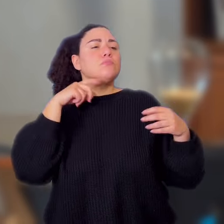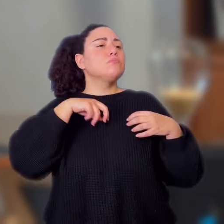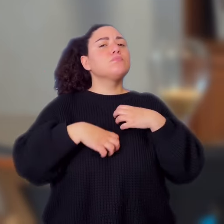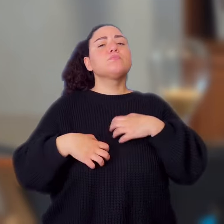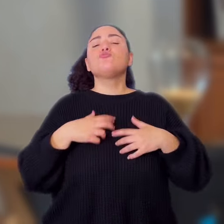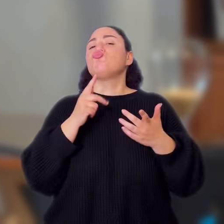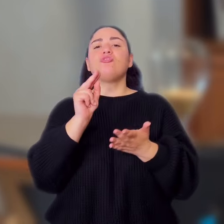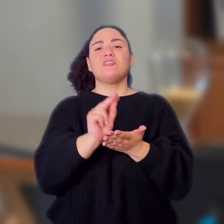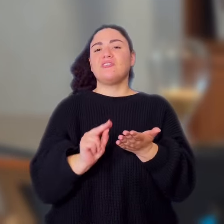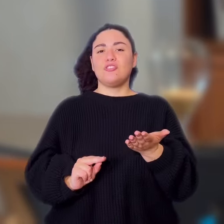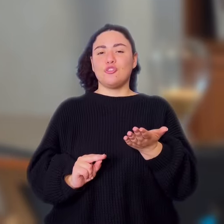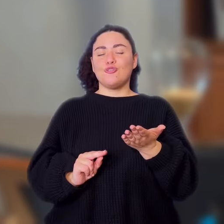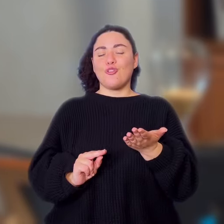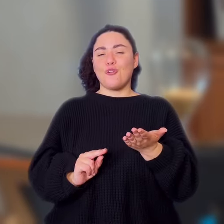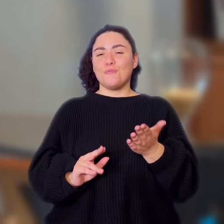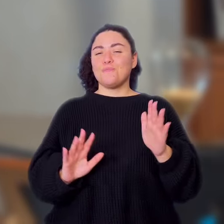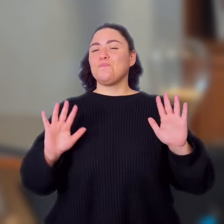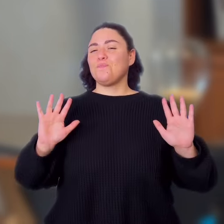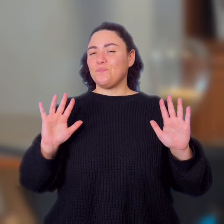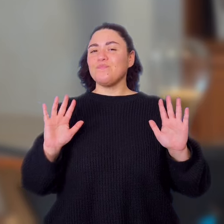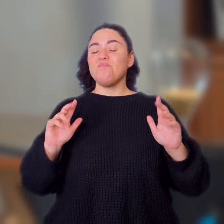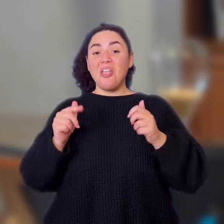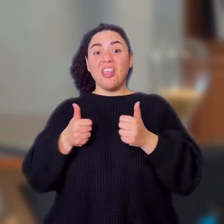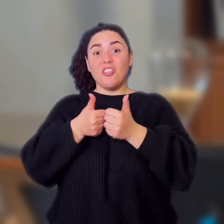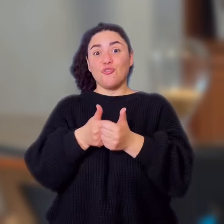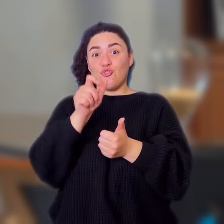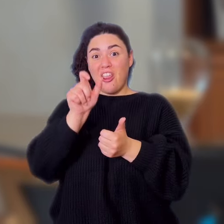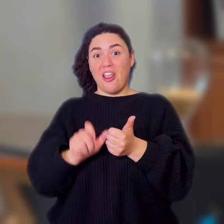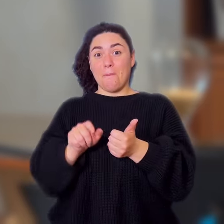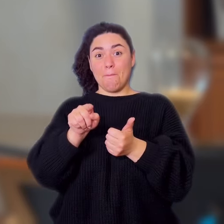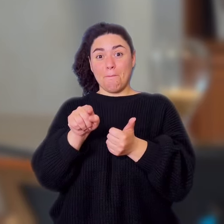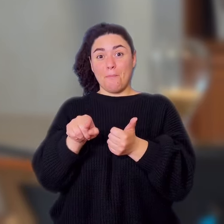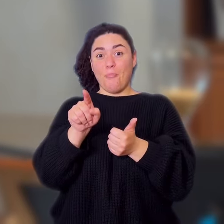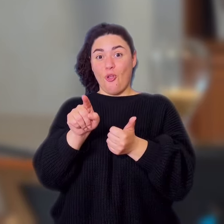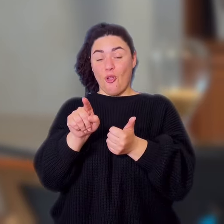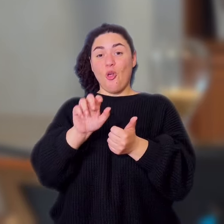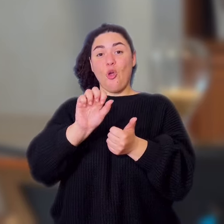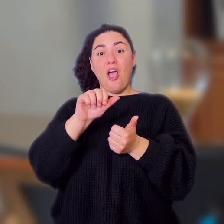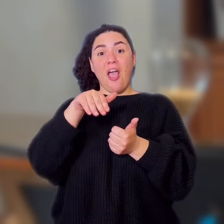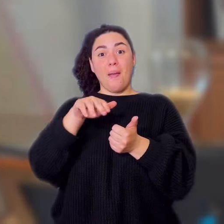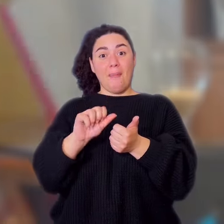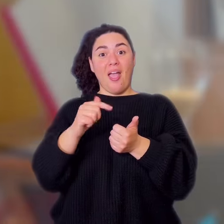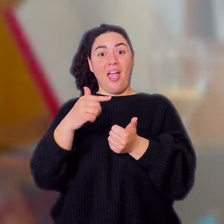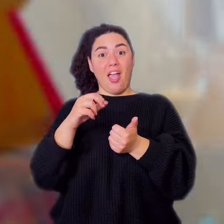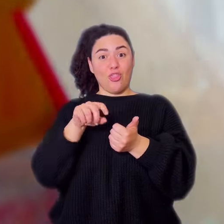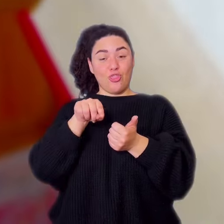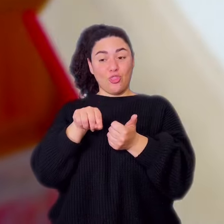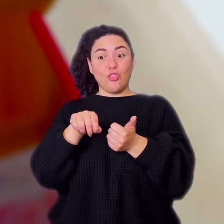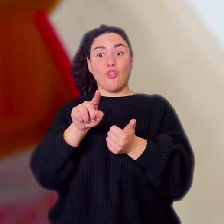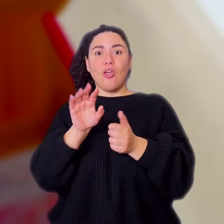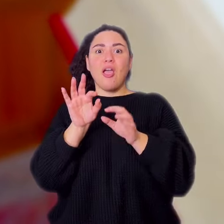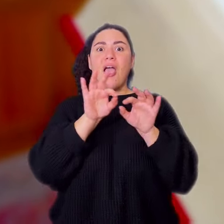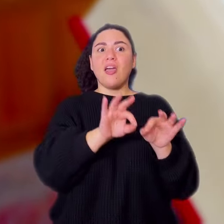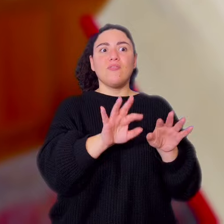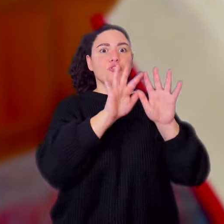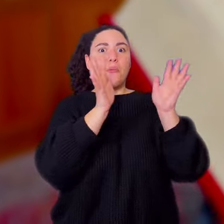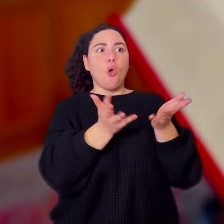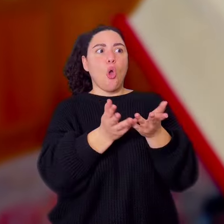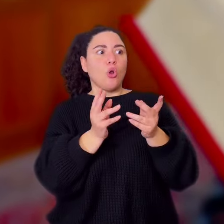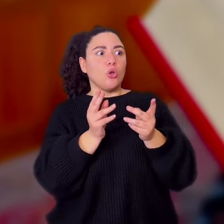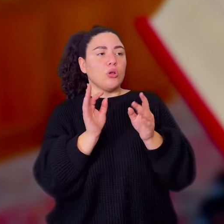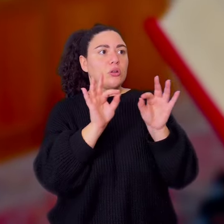Manifestavano nei loro cuori Certo che il discepolo amato arriva prima al